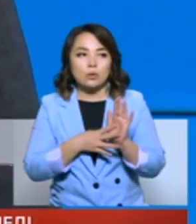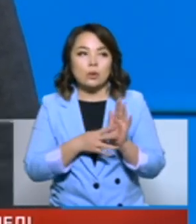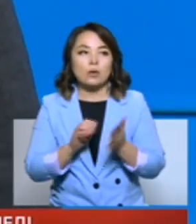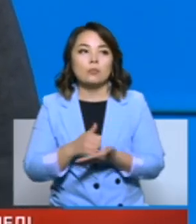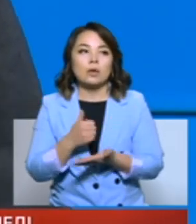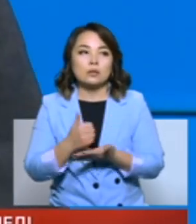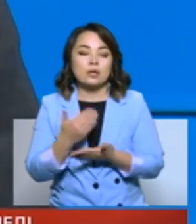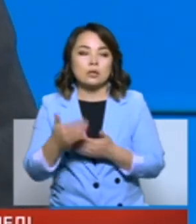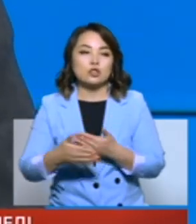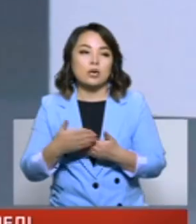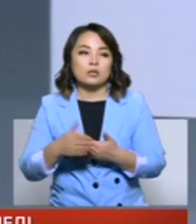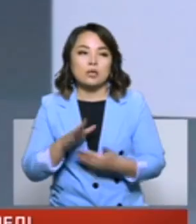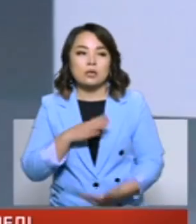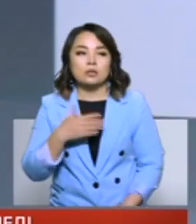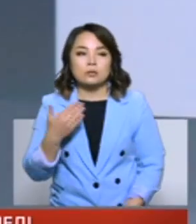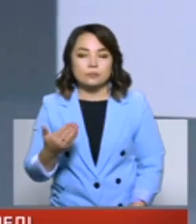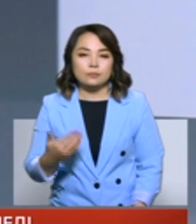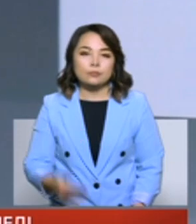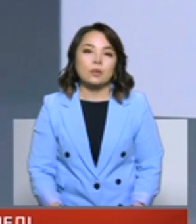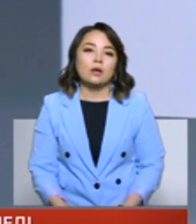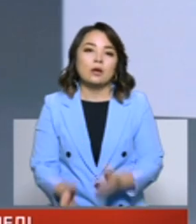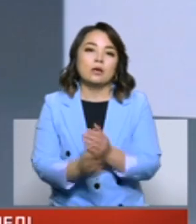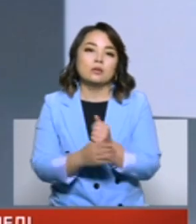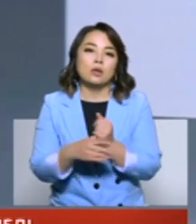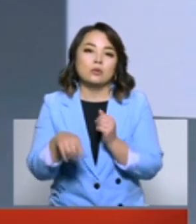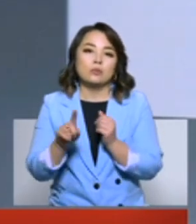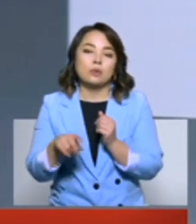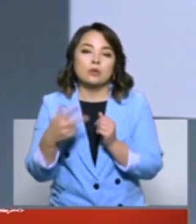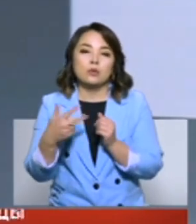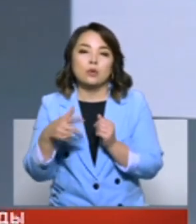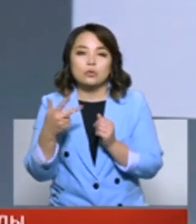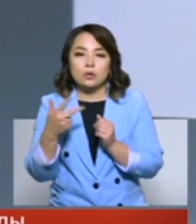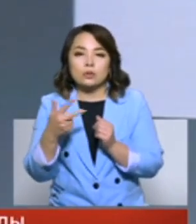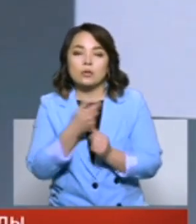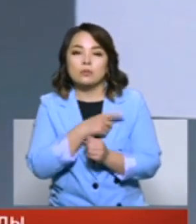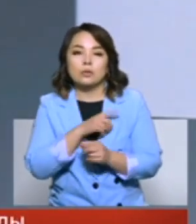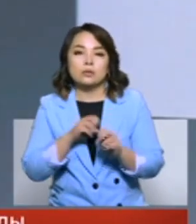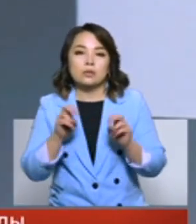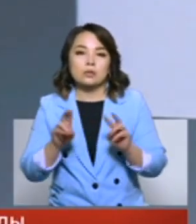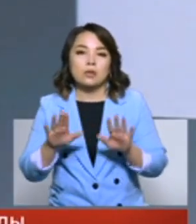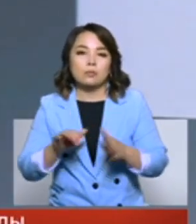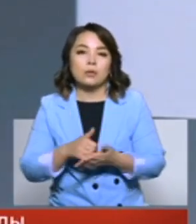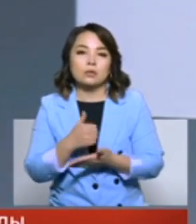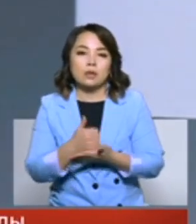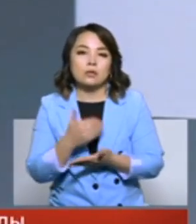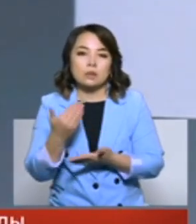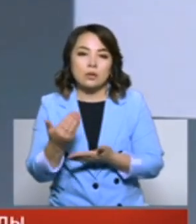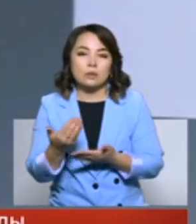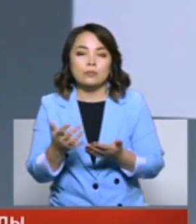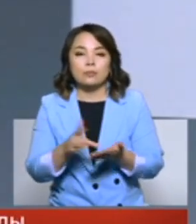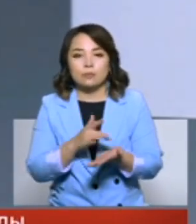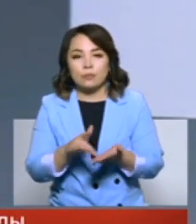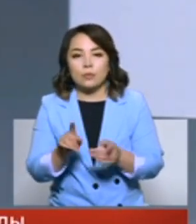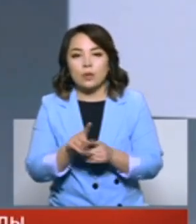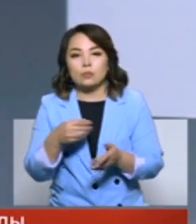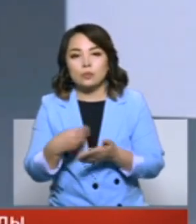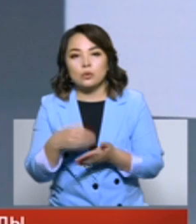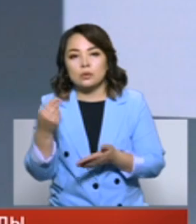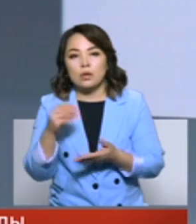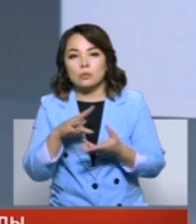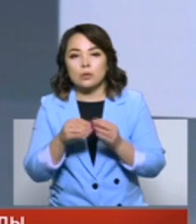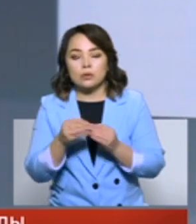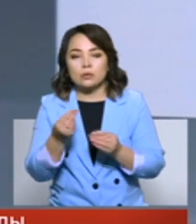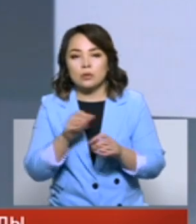басшысын жазалады. Ал Атыраудағы нөмірі 3-ші емхананың басшысы мен оның есепшісі бюджет қаражатын талан-таражға